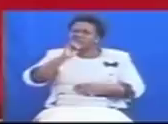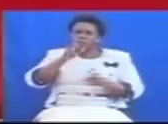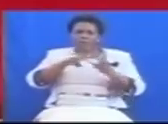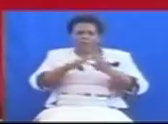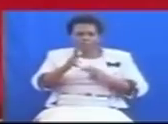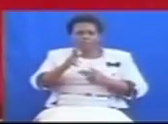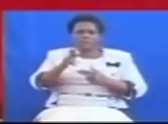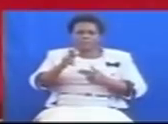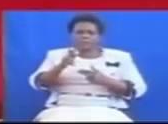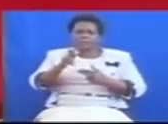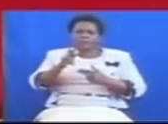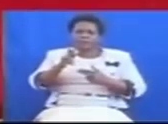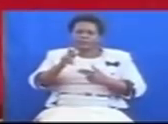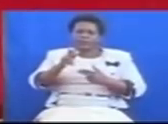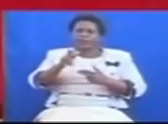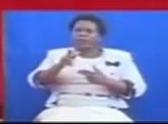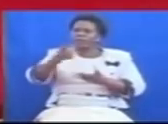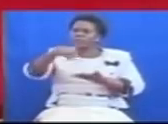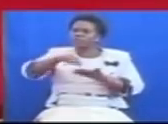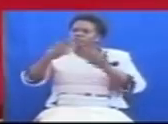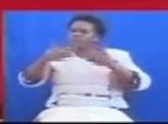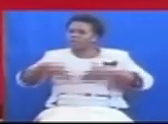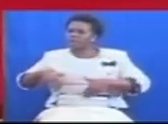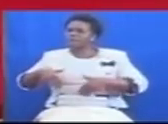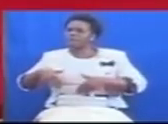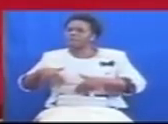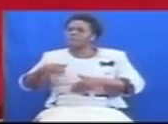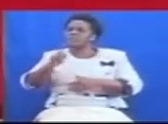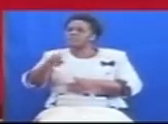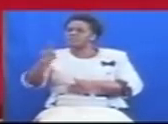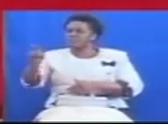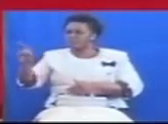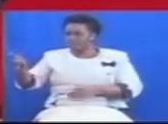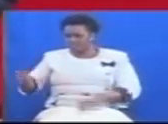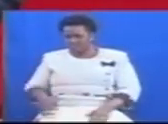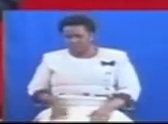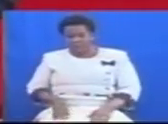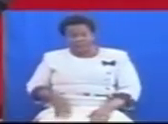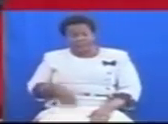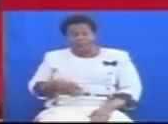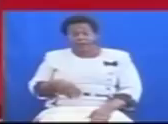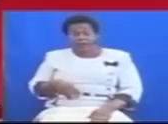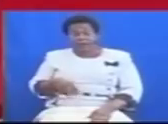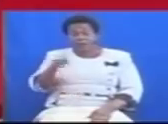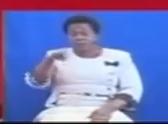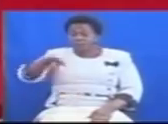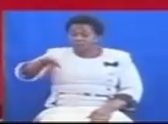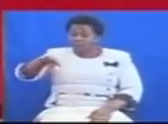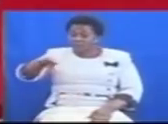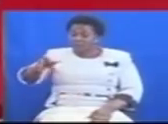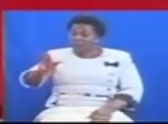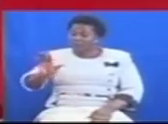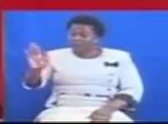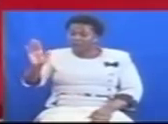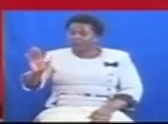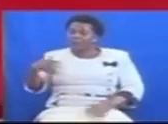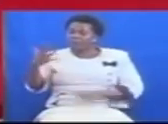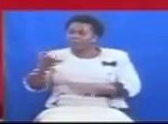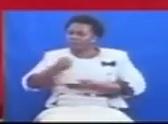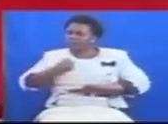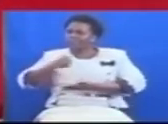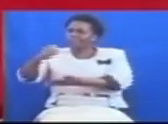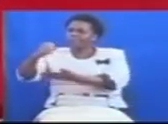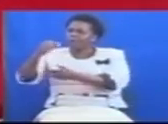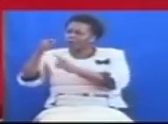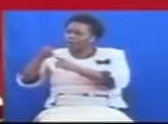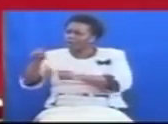kushirikiana na wananchi na wadau mbalimbali wa maendeleo. Halmashauri ya wilaya ya Igunga ilipokea shilingi milioni 800 kwa mwaka wa fedha 2018 kwa ajili ya